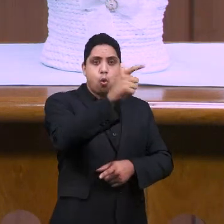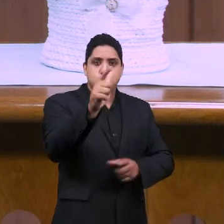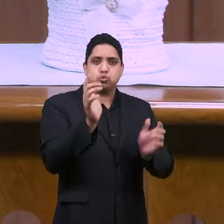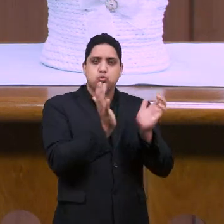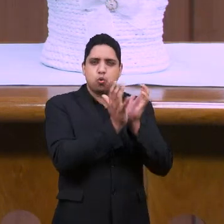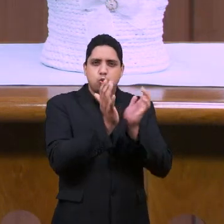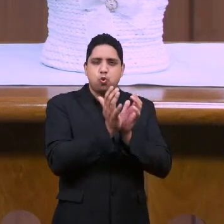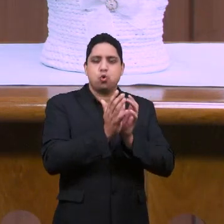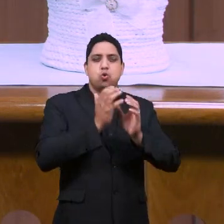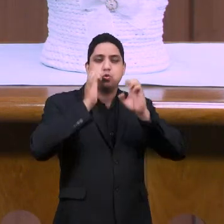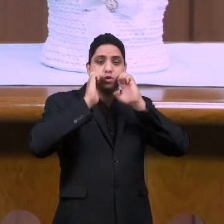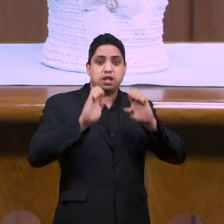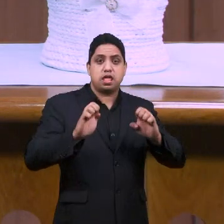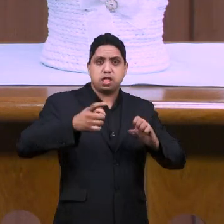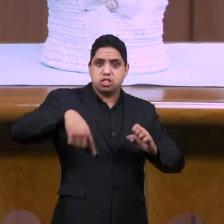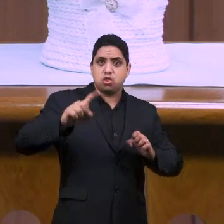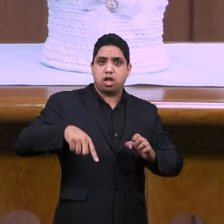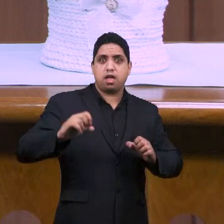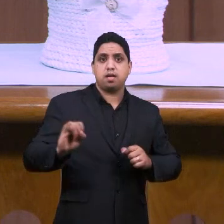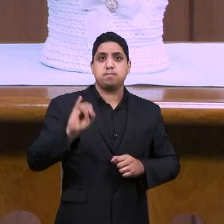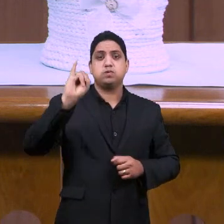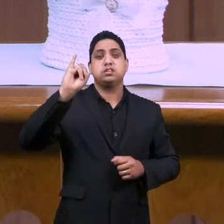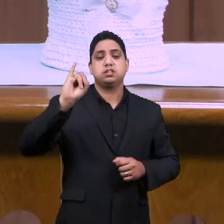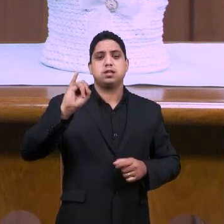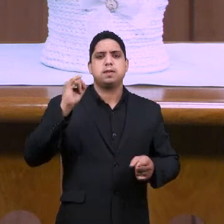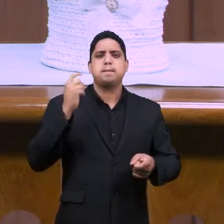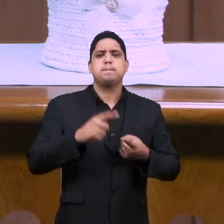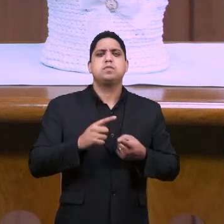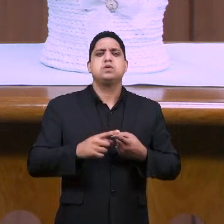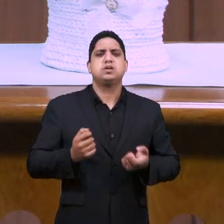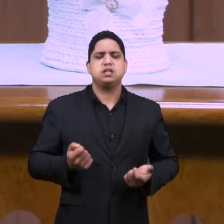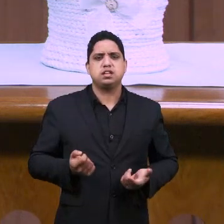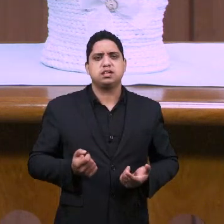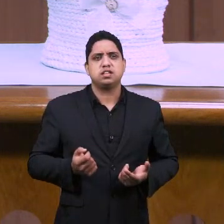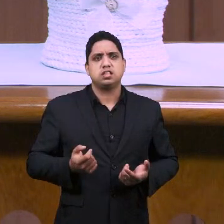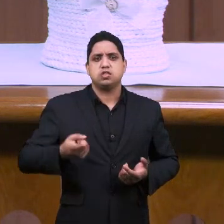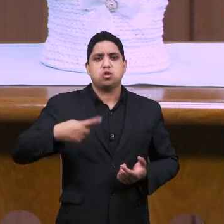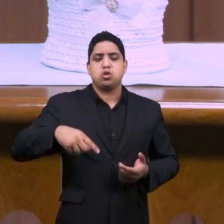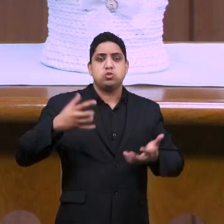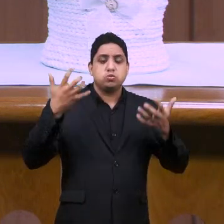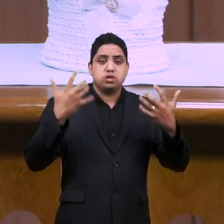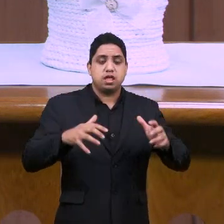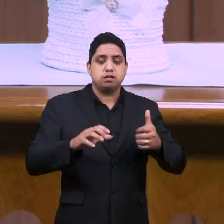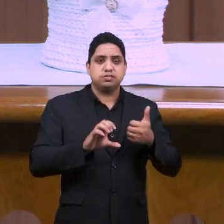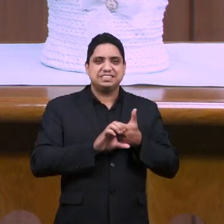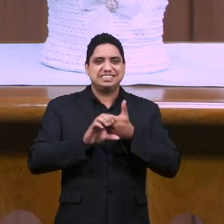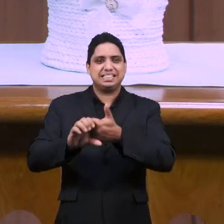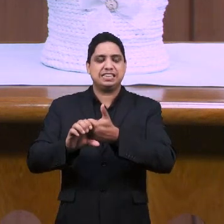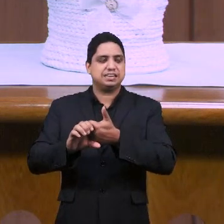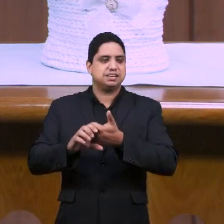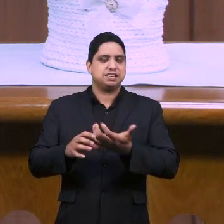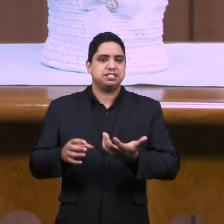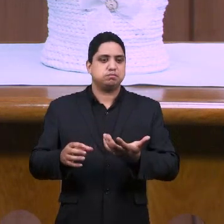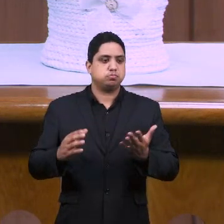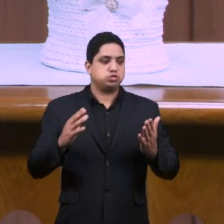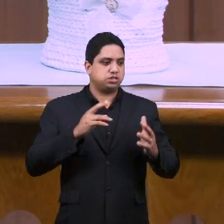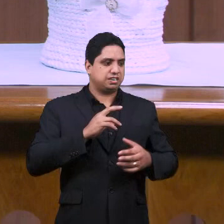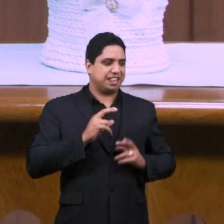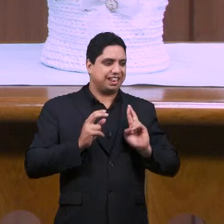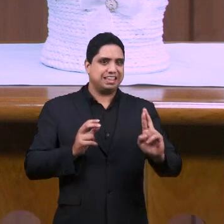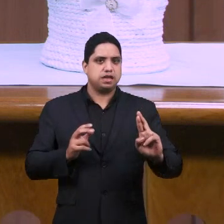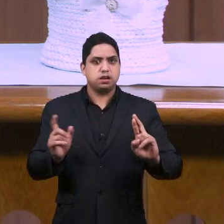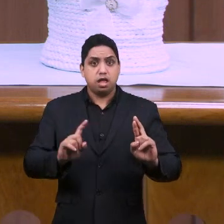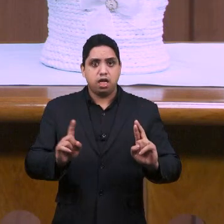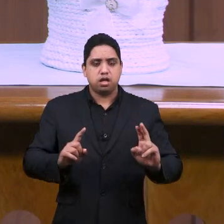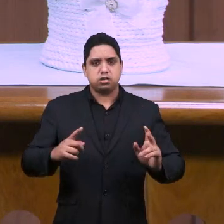arrivent d'autres groupes évangéliques. Et cela, pour nous, est important. Pourquoi? Nous ne voulons pas un christianisme d'une